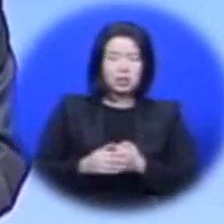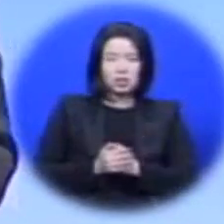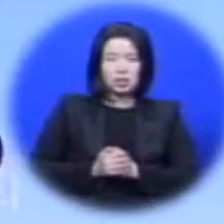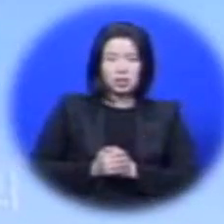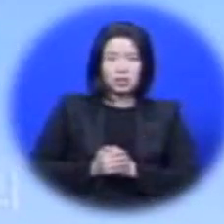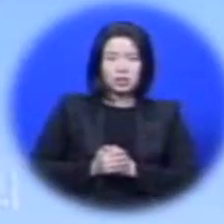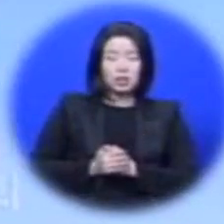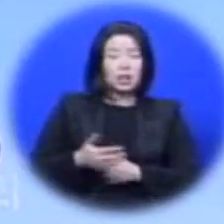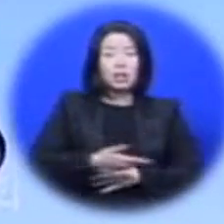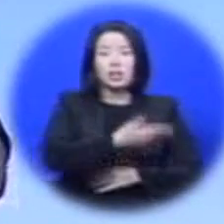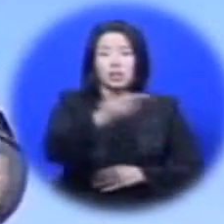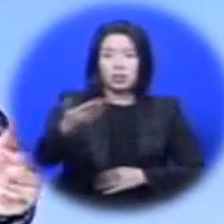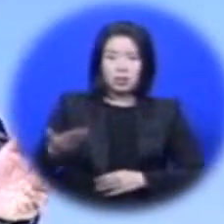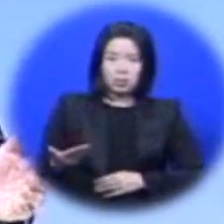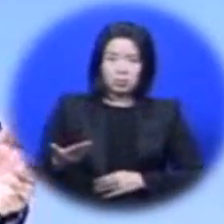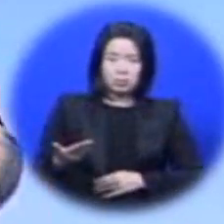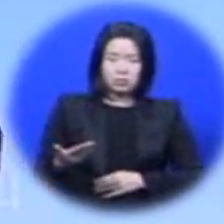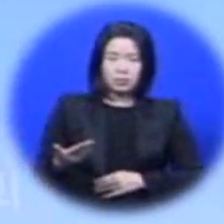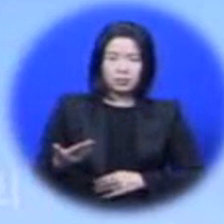거예요. 여러분,